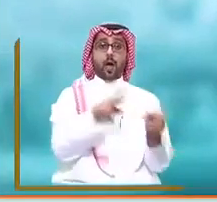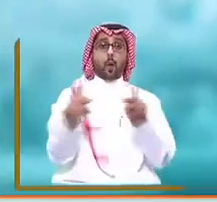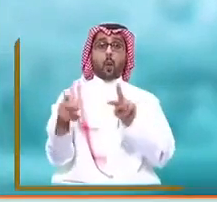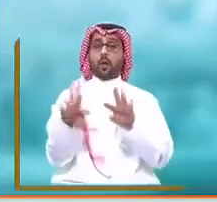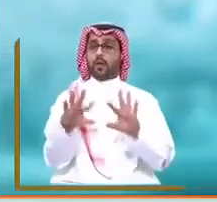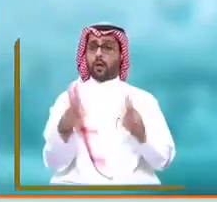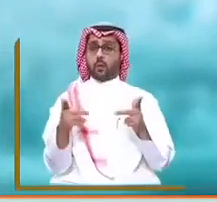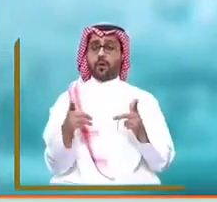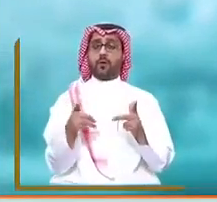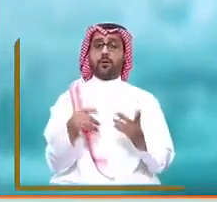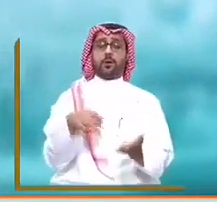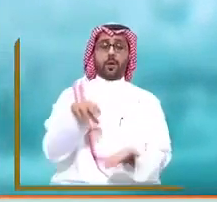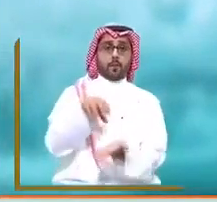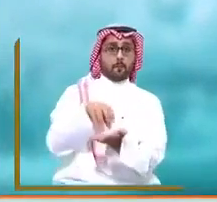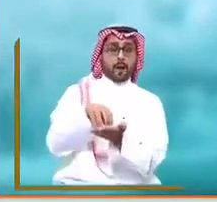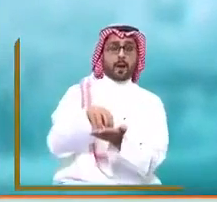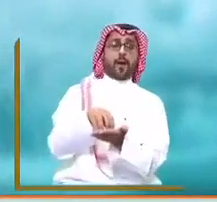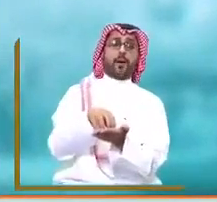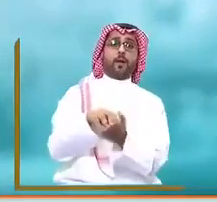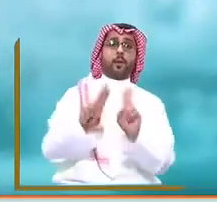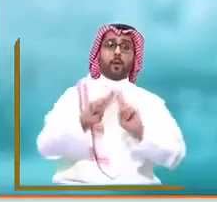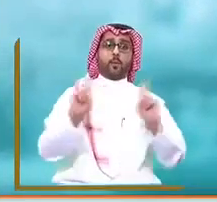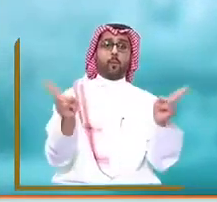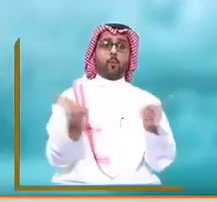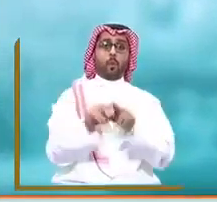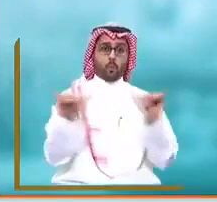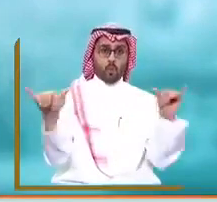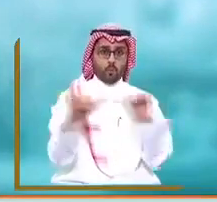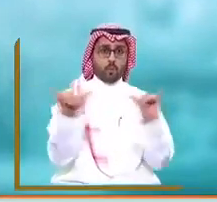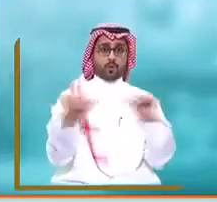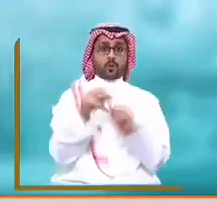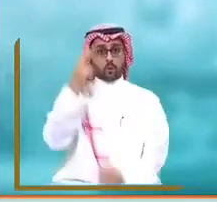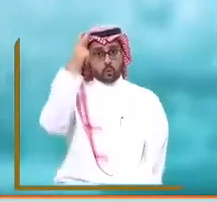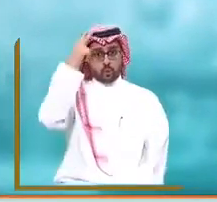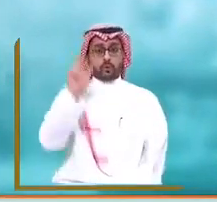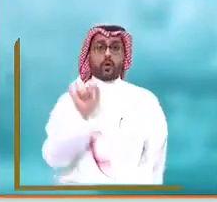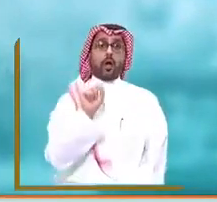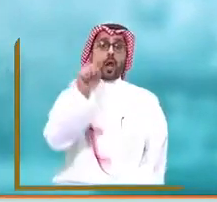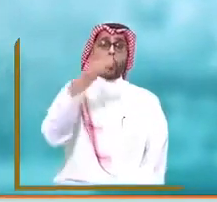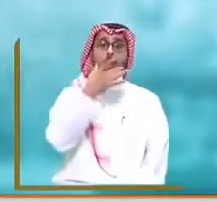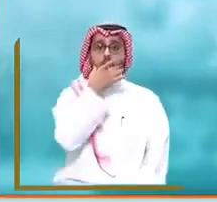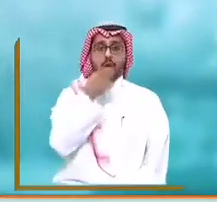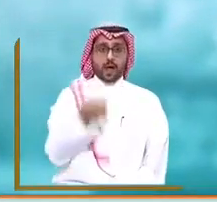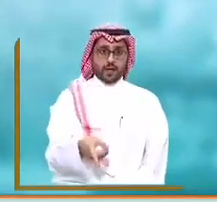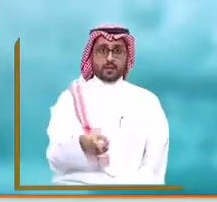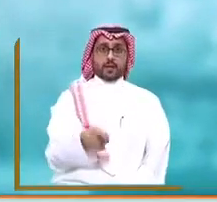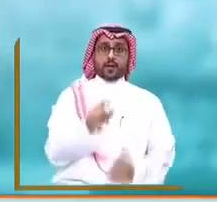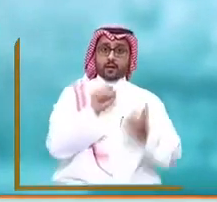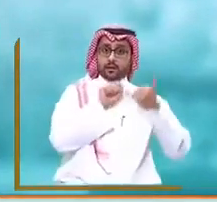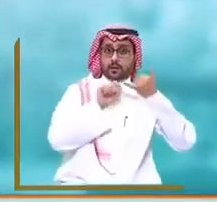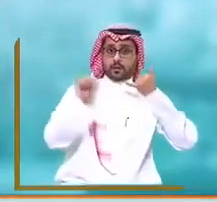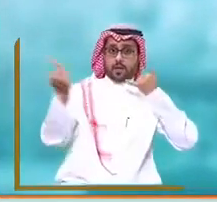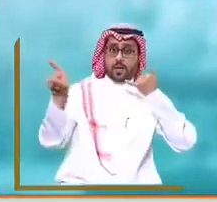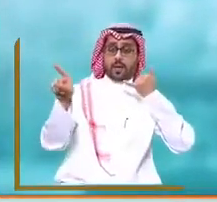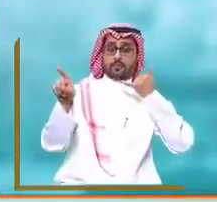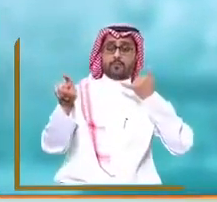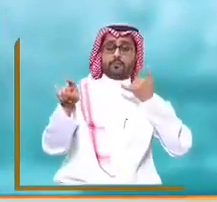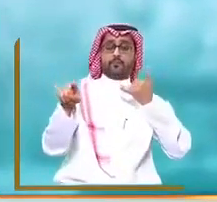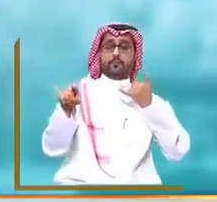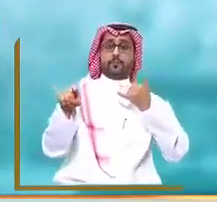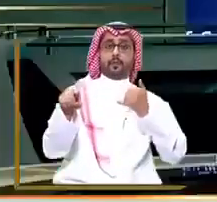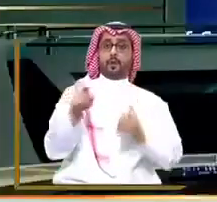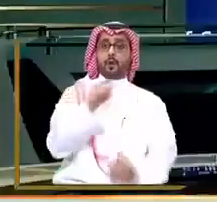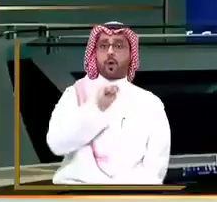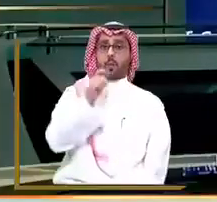ونتحول الآن إلى مقر انعقاد المنتدى السعودي الأول للثورة الصناعية الرابعة بالرياض، ينضم إلينا من هناك الزميل عبد العزيز